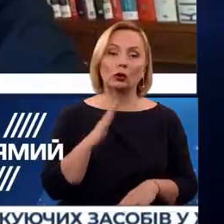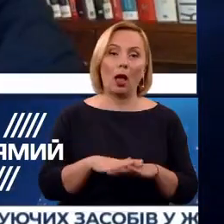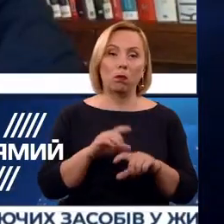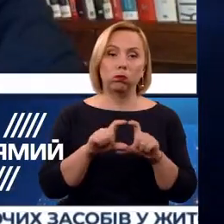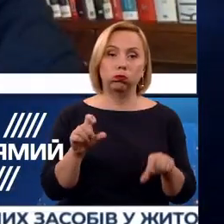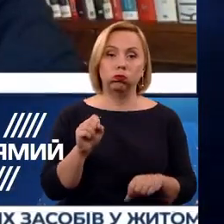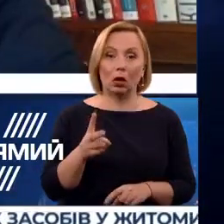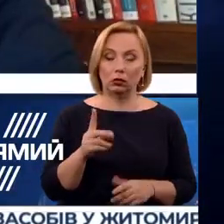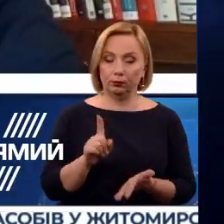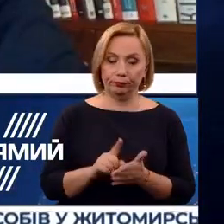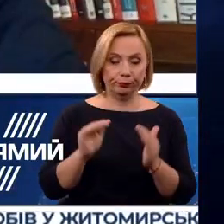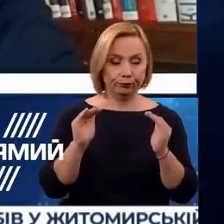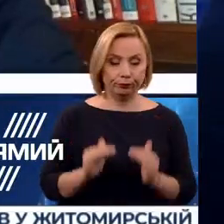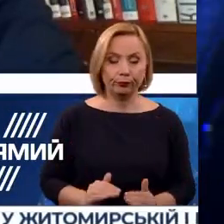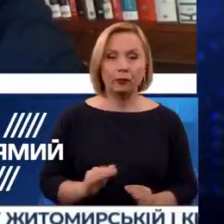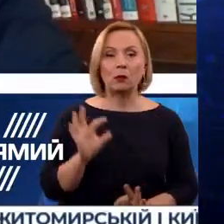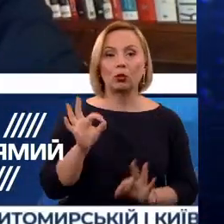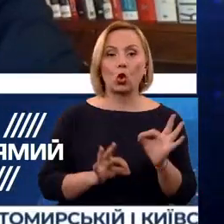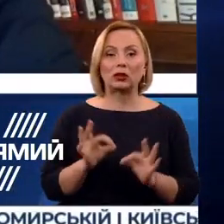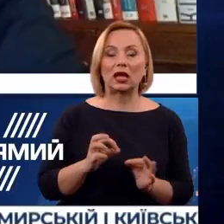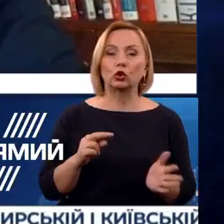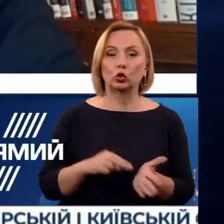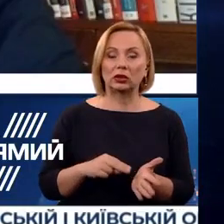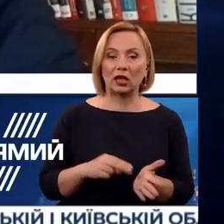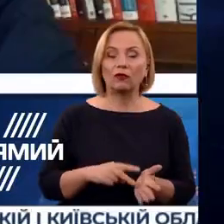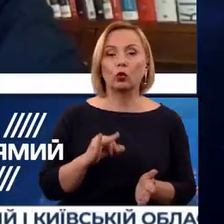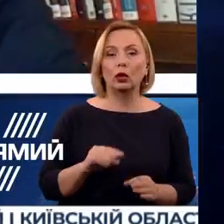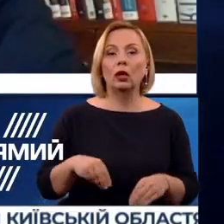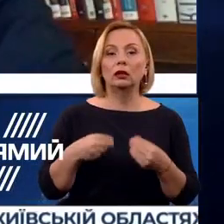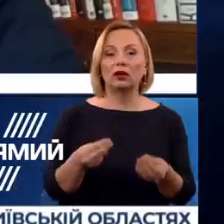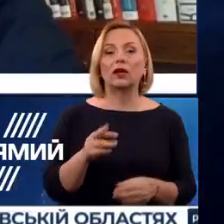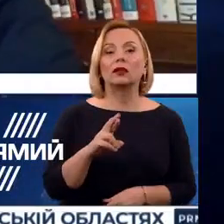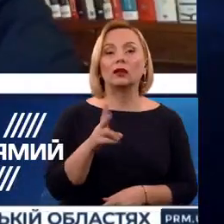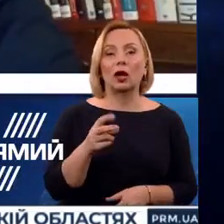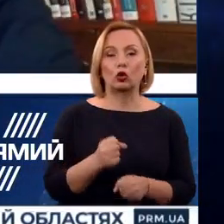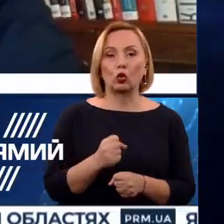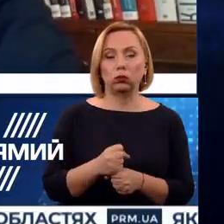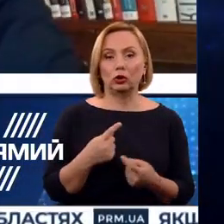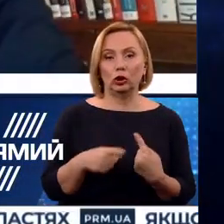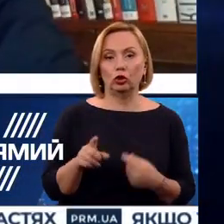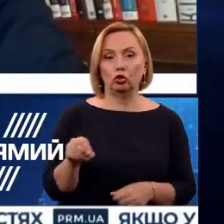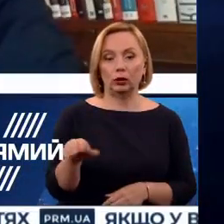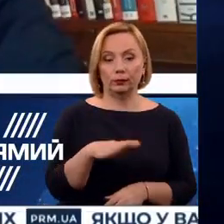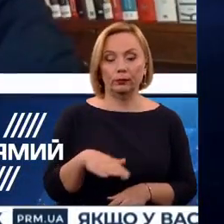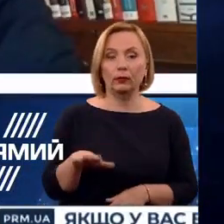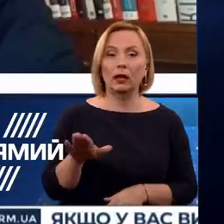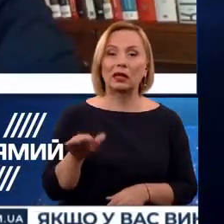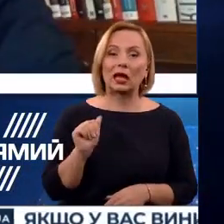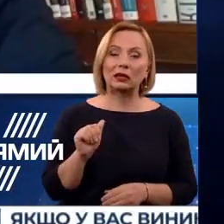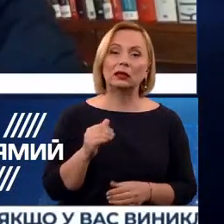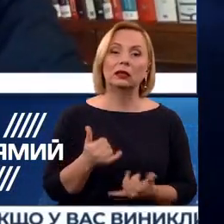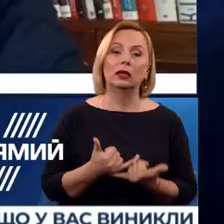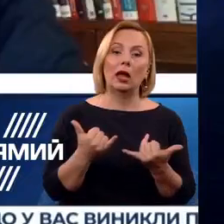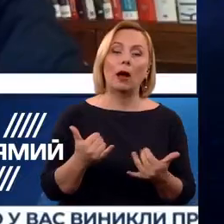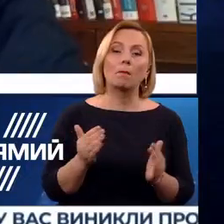знижувати негайно процентну ставку по кредитах і давати, як це роблять інші країни, доступні кредити для малого і середнього